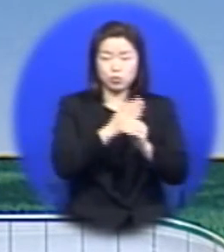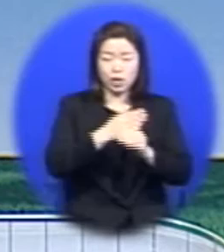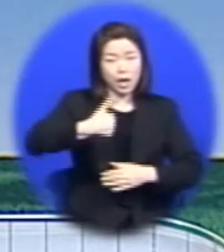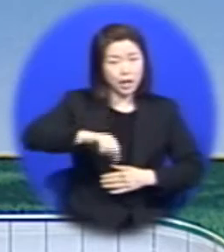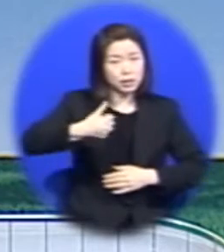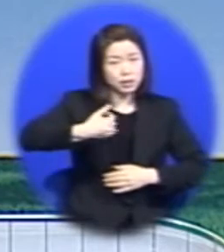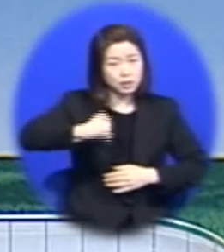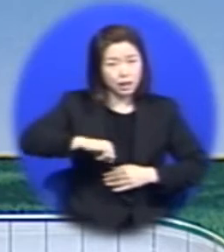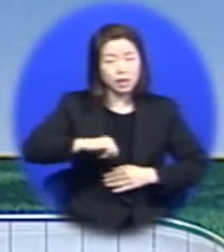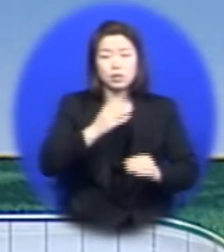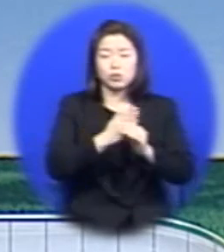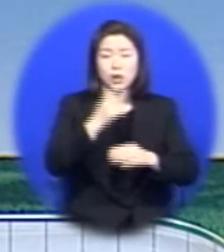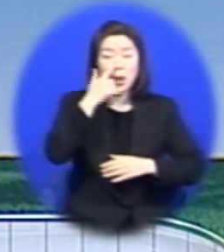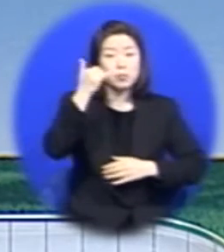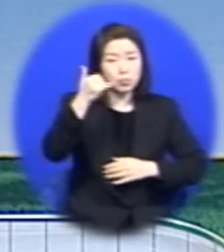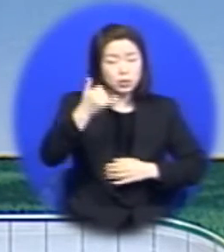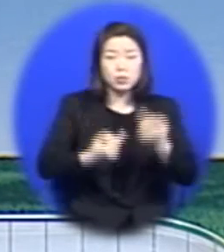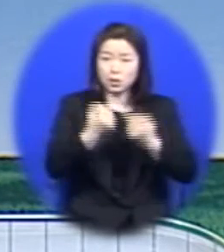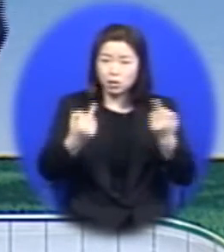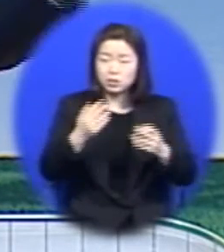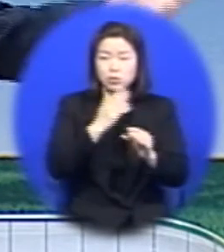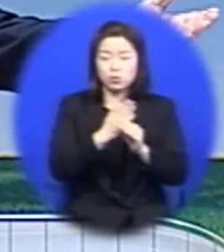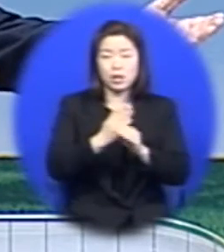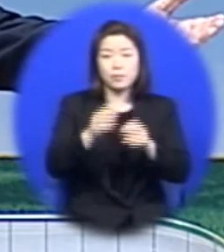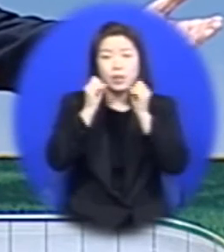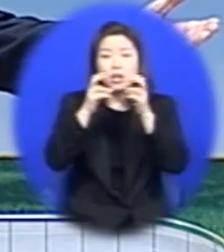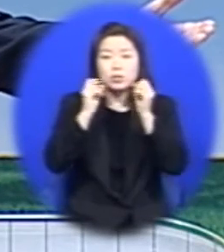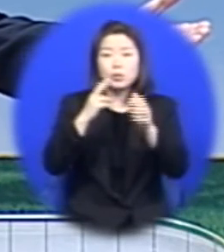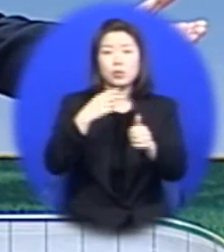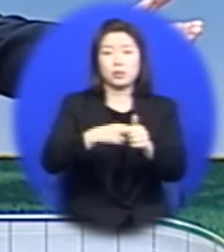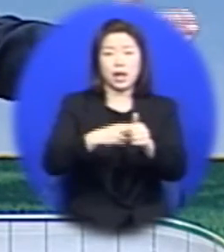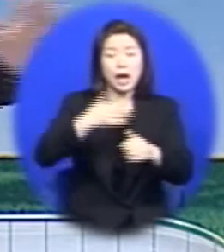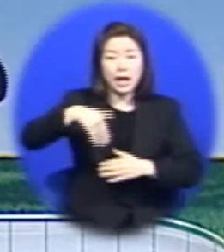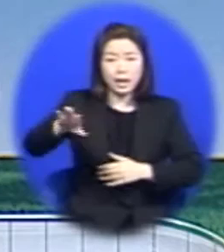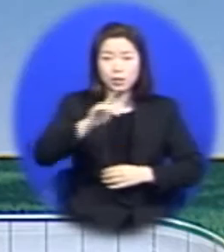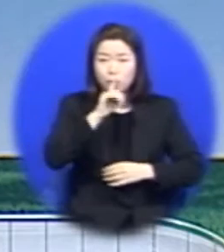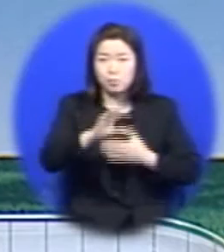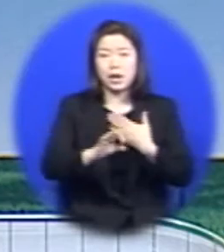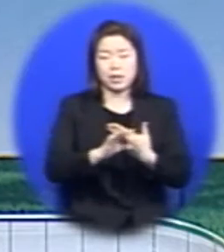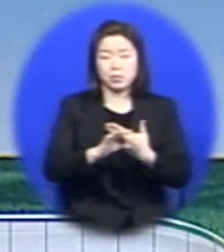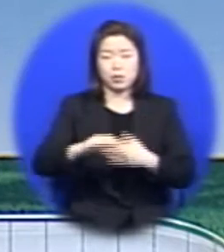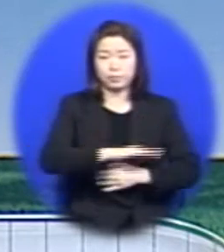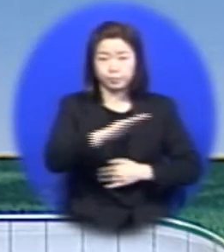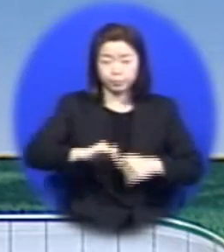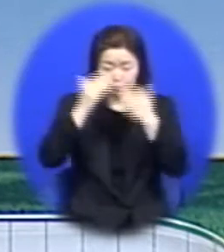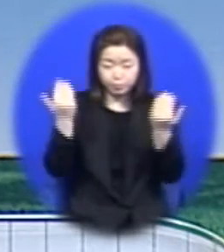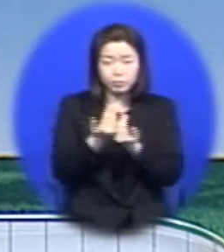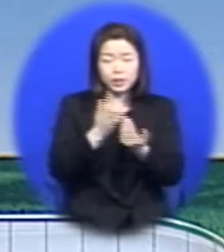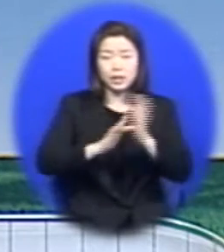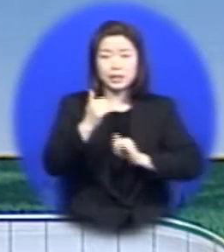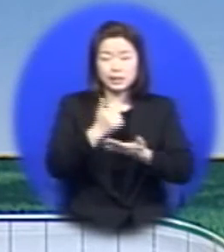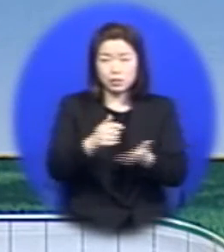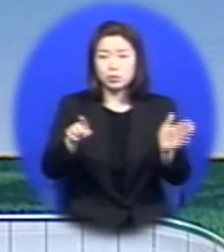딸이나 또는 부모님이나 형제나 선교사를 가겠다고 하면은 우리가 다 예수를 믿고 참 믿음이